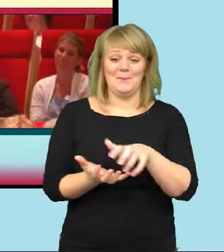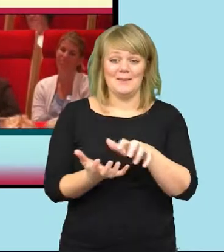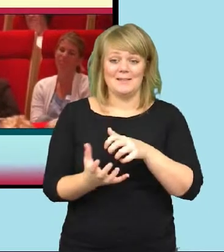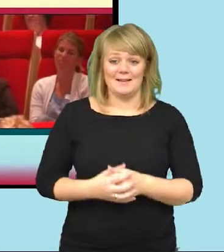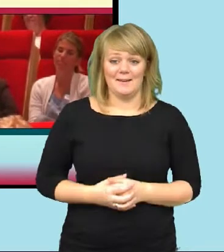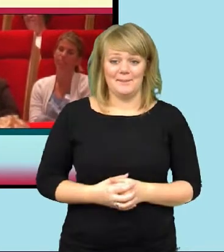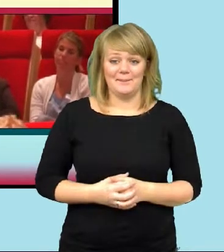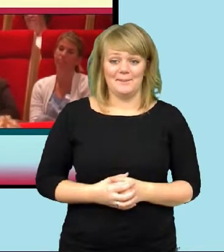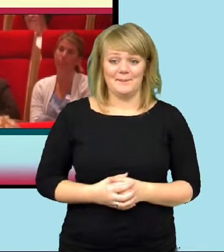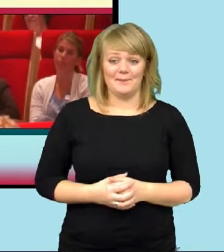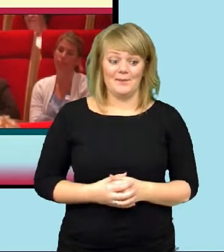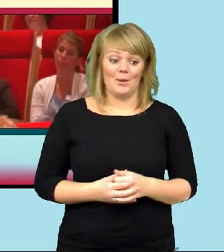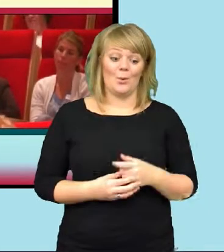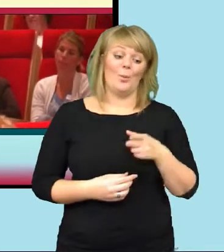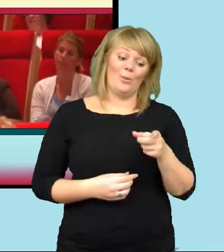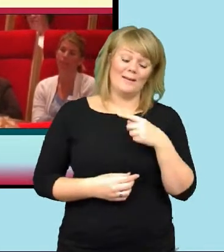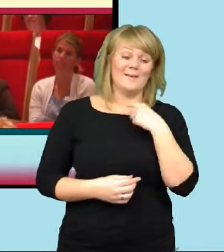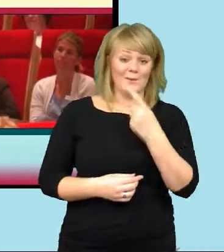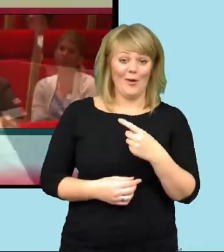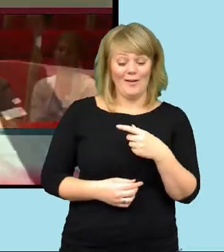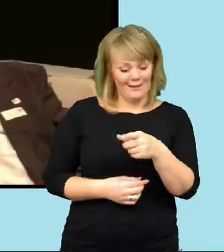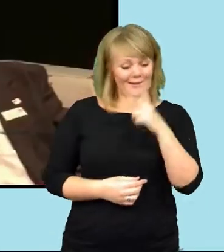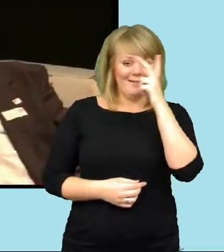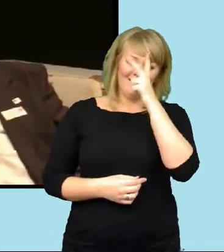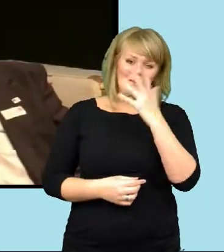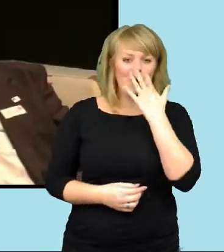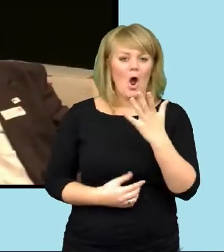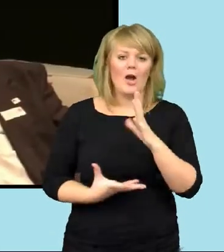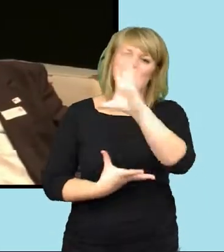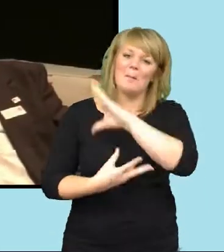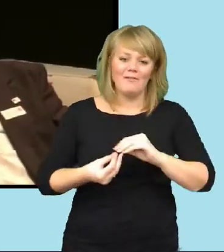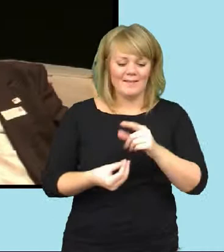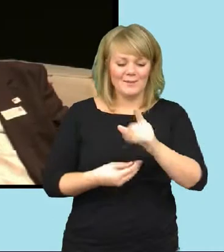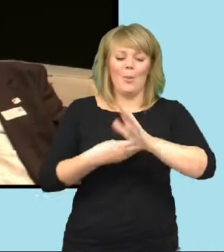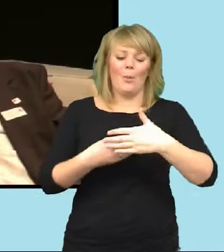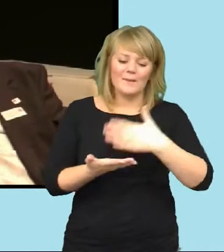Och han sa att det var en av de bästa sammanfattningarna han hade hört.